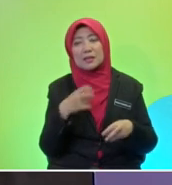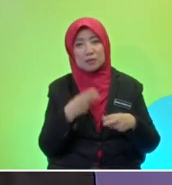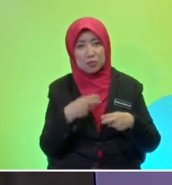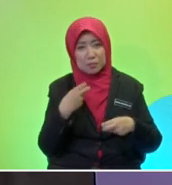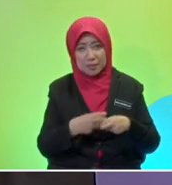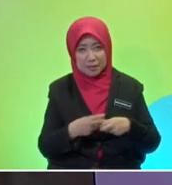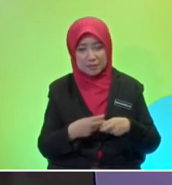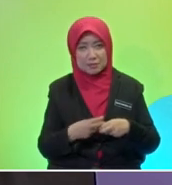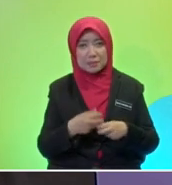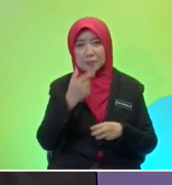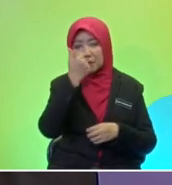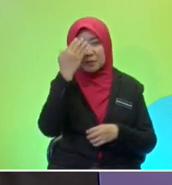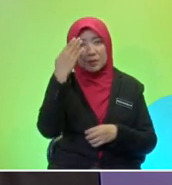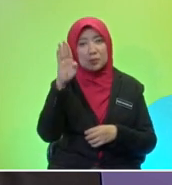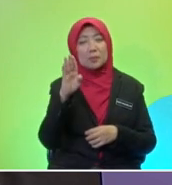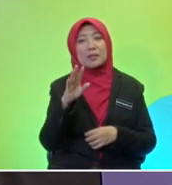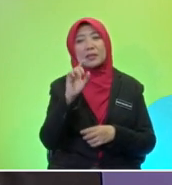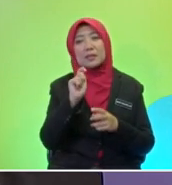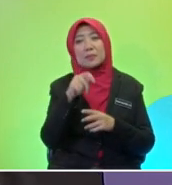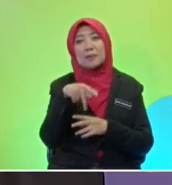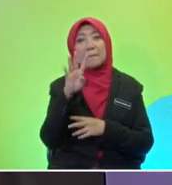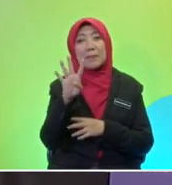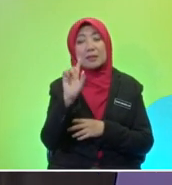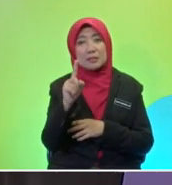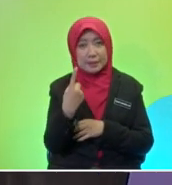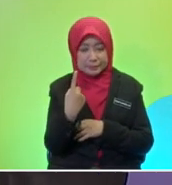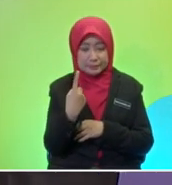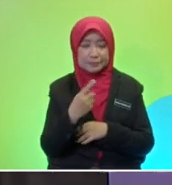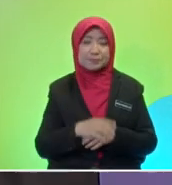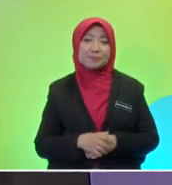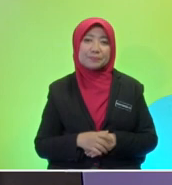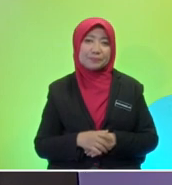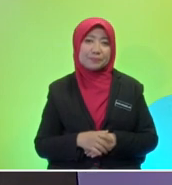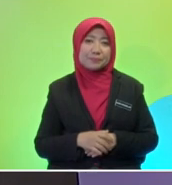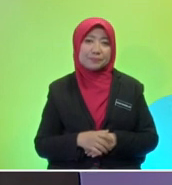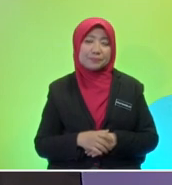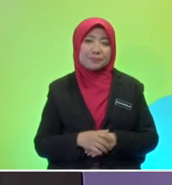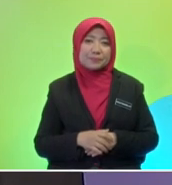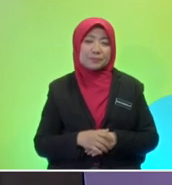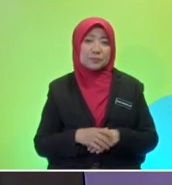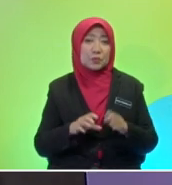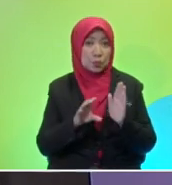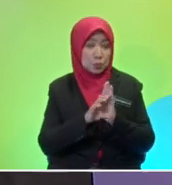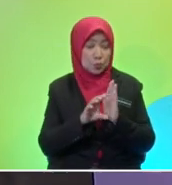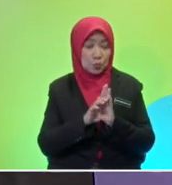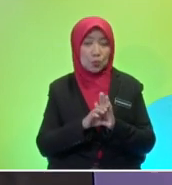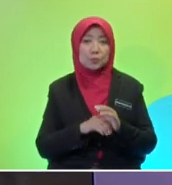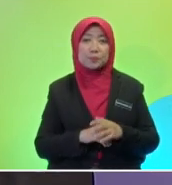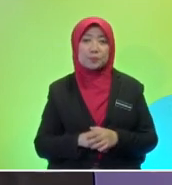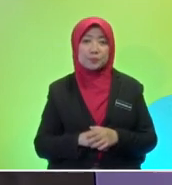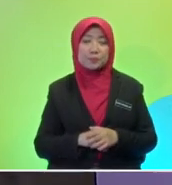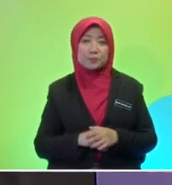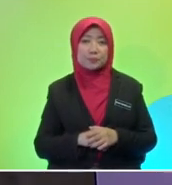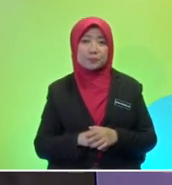kompleks diberikan TV 4 saja Oke contoh sebuah cerita tangan sebuah catatan saya ini